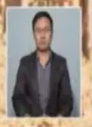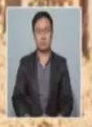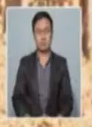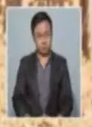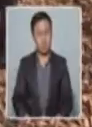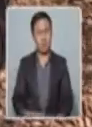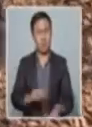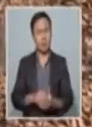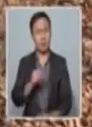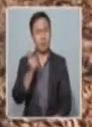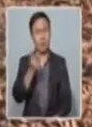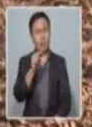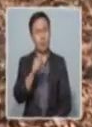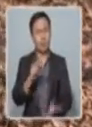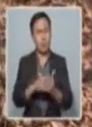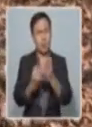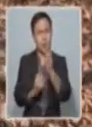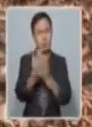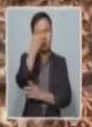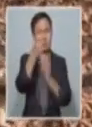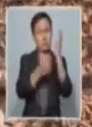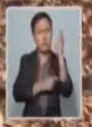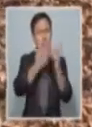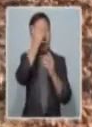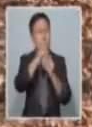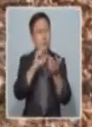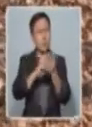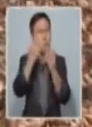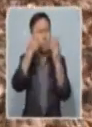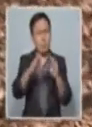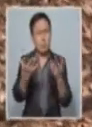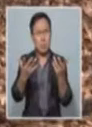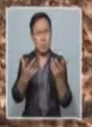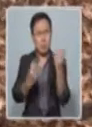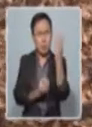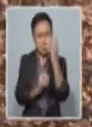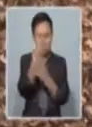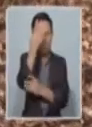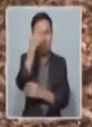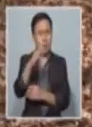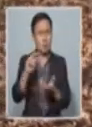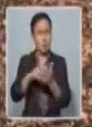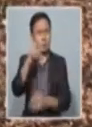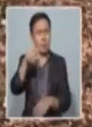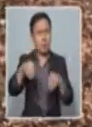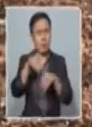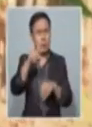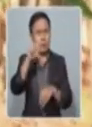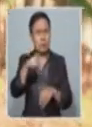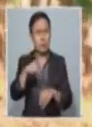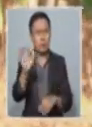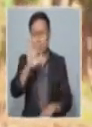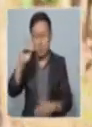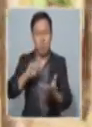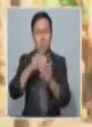โอ้โหลุงทำไมต้นยางยุงลุงมันถึงได้แบบโกรธอย่างเงี้ยดูดิไม่มีใบเลยจะตายเหรอ ใบมันร่วงครับไม่ต